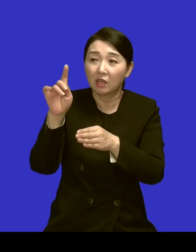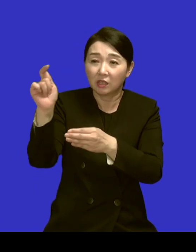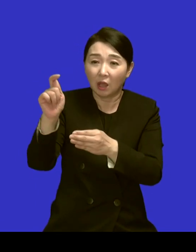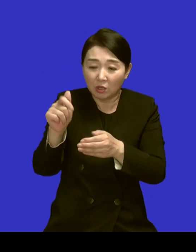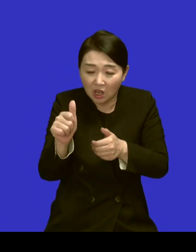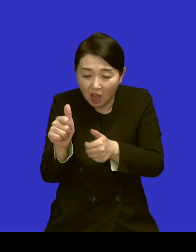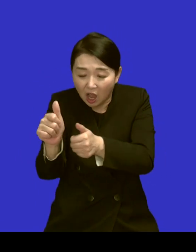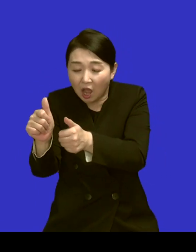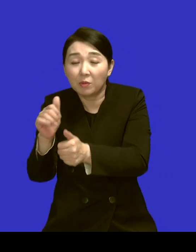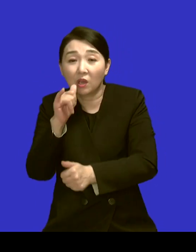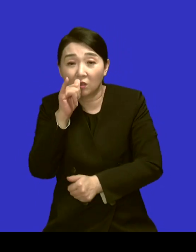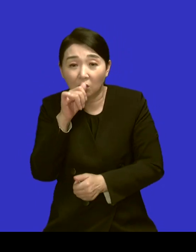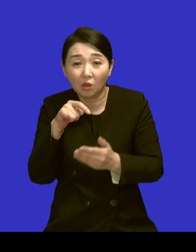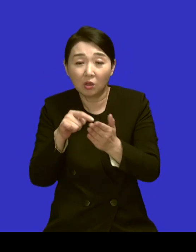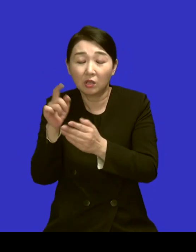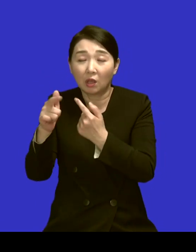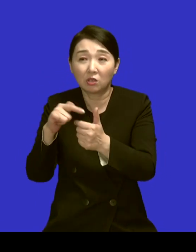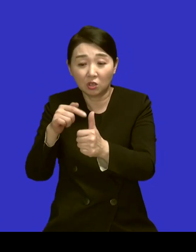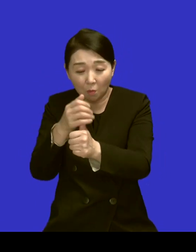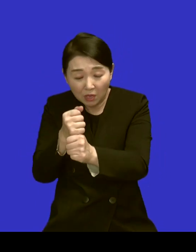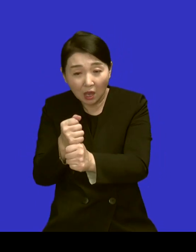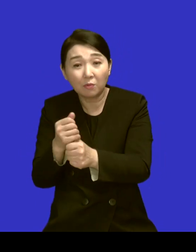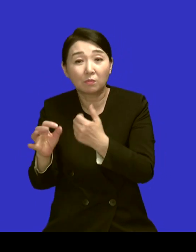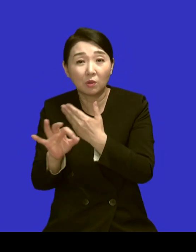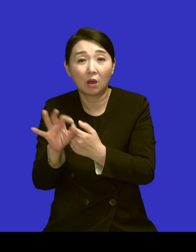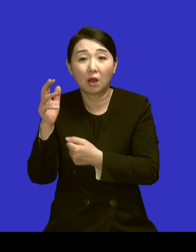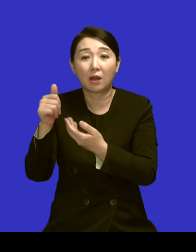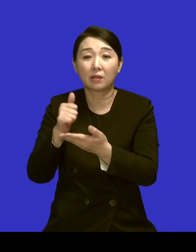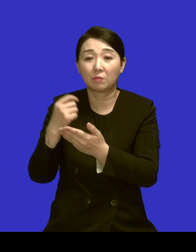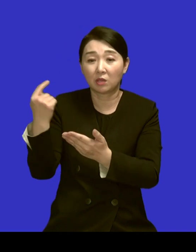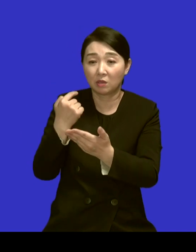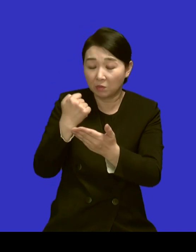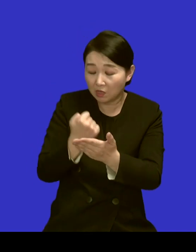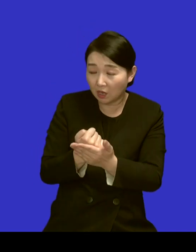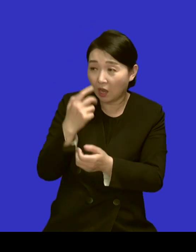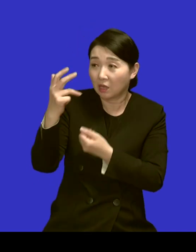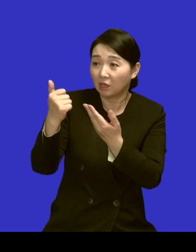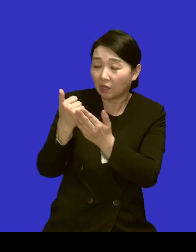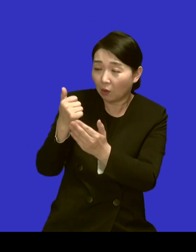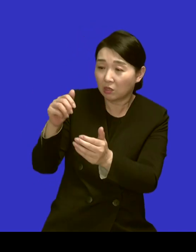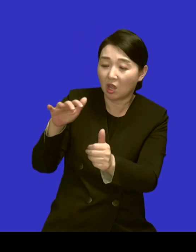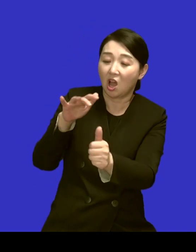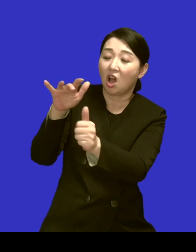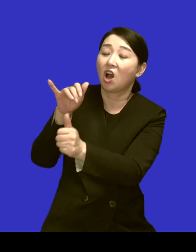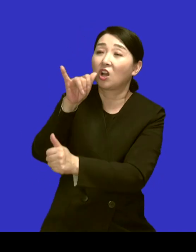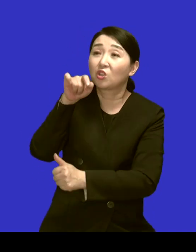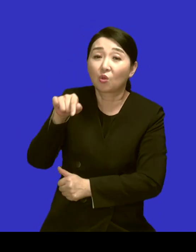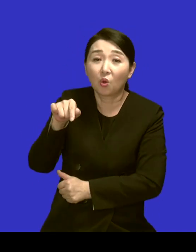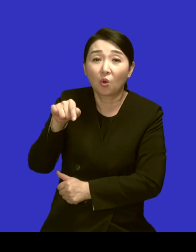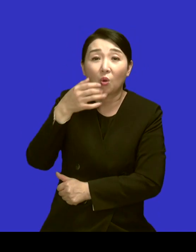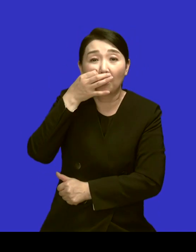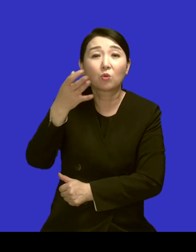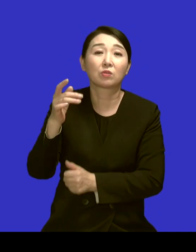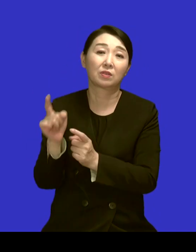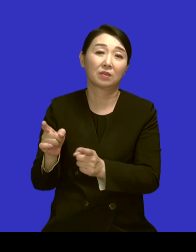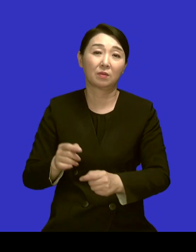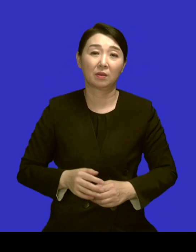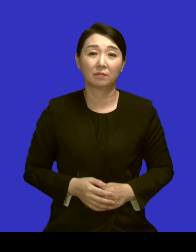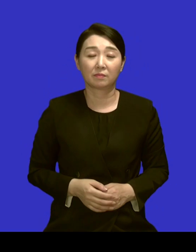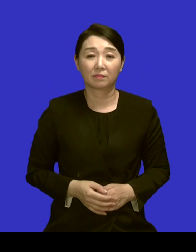건 다윗이 이것만 잡으면 하나님의 임재가 날 떠나지 않았다라는 걸 보여줄 수 있는